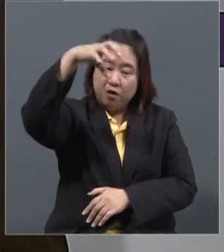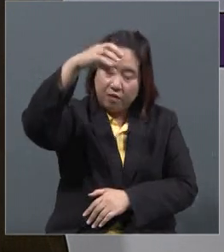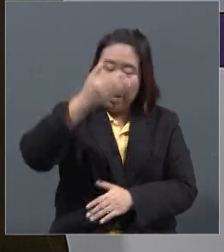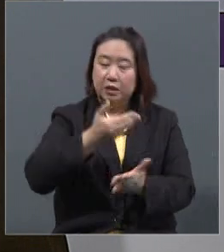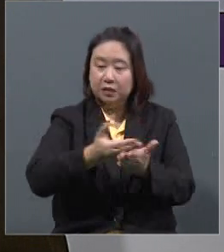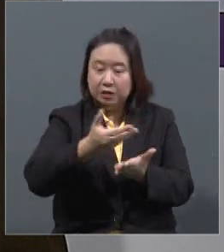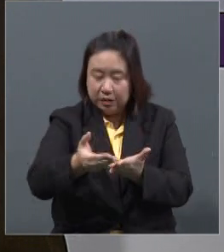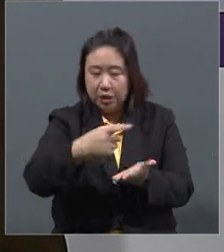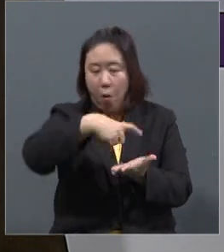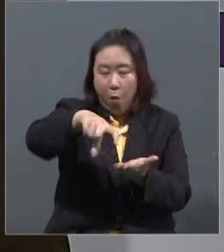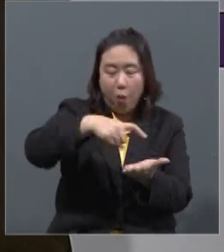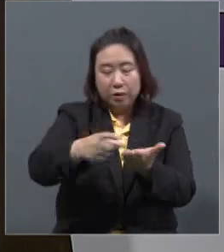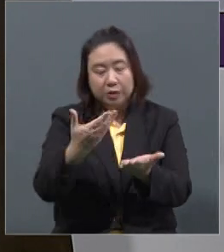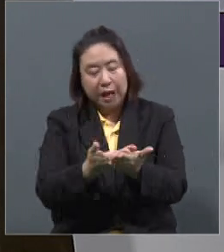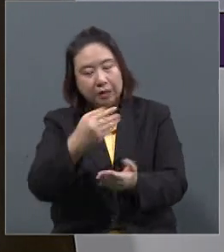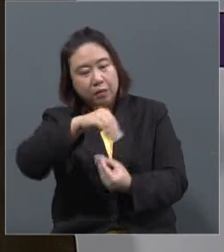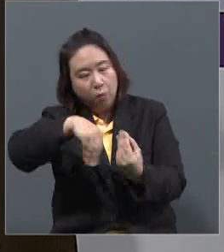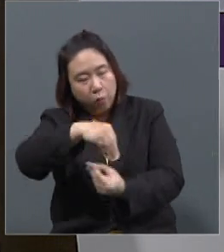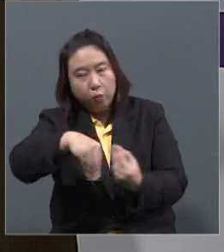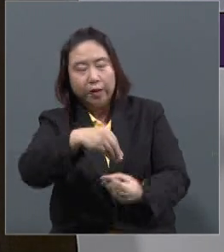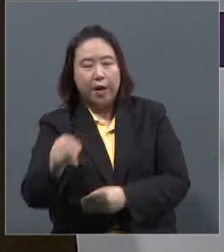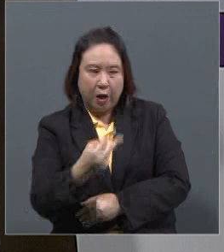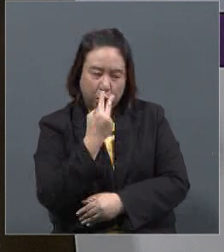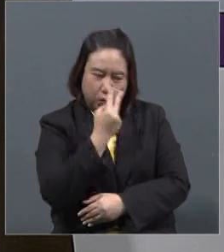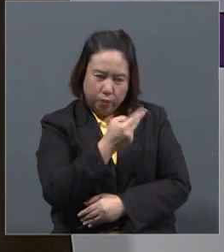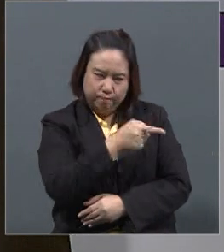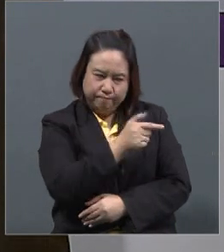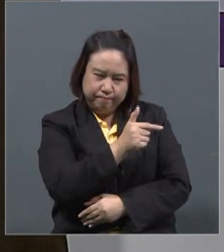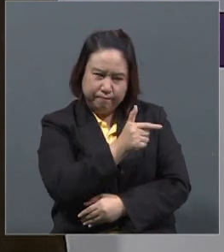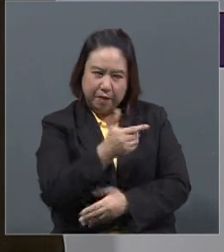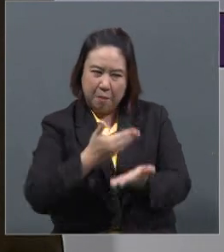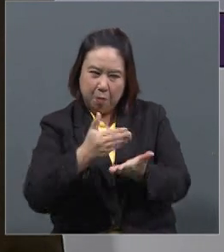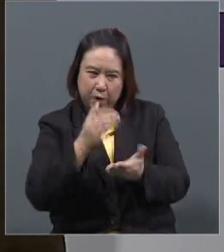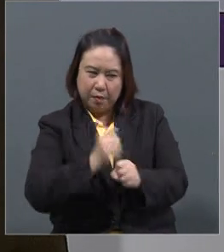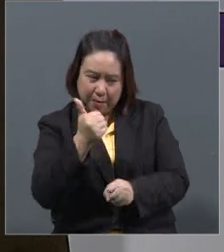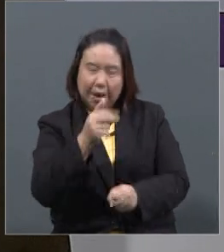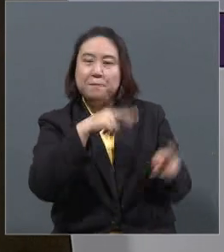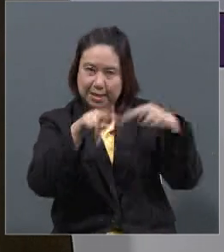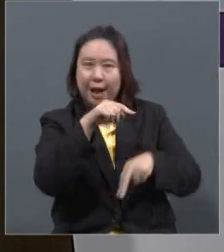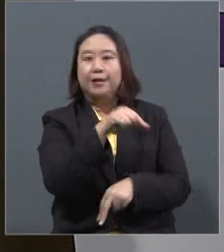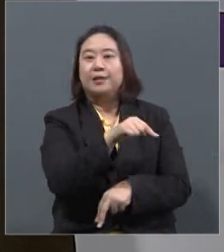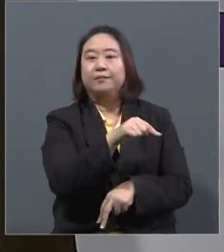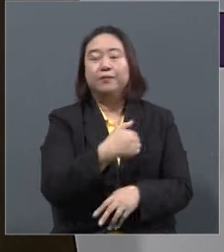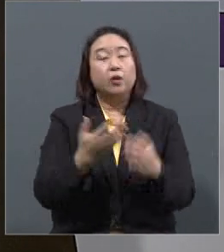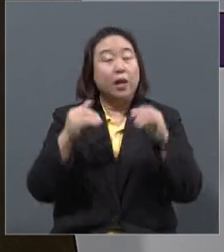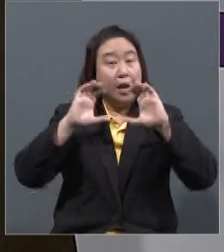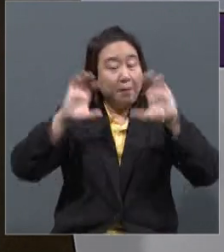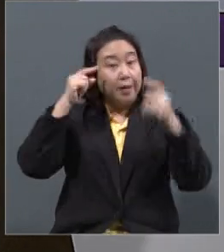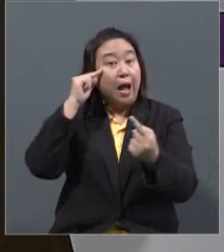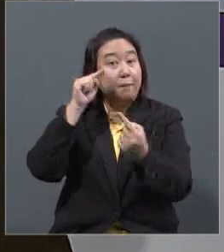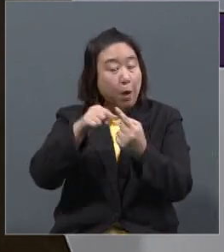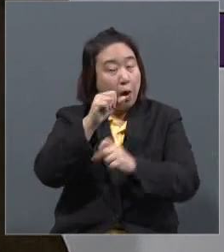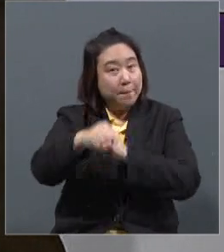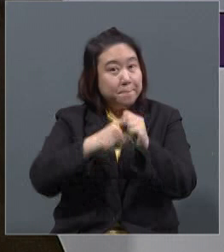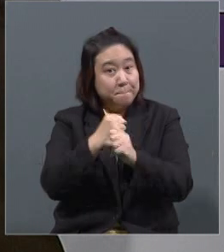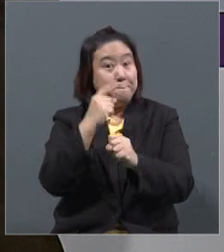ลน์การใช้จ่ายต่อเดือนเพื่อจะพิจารณาความสามารถในการชำระหนี้รัฐบาลตั้งเป้านะครับว่าอีกไม่เกิน1ปี